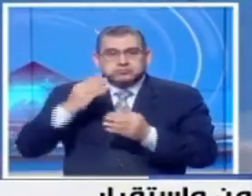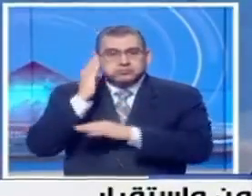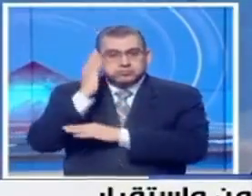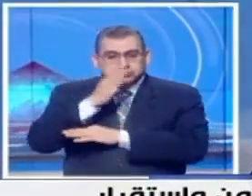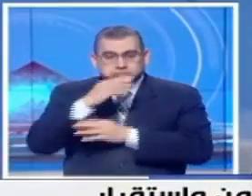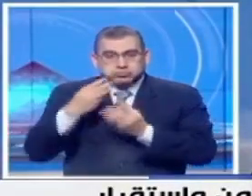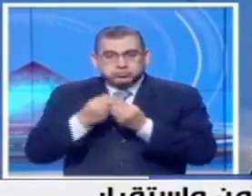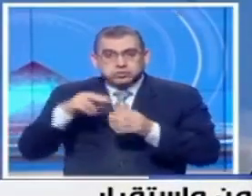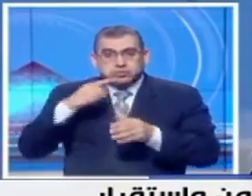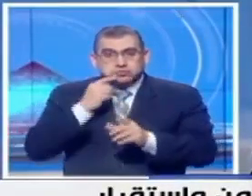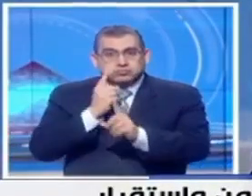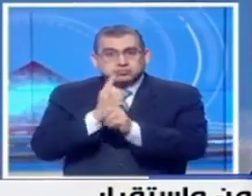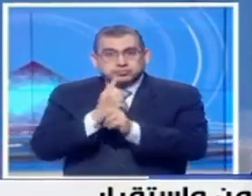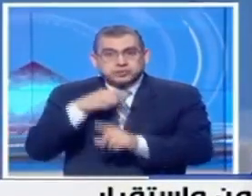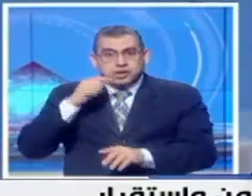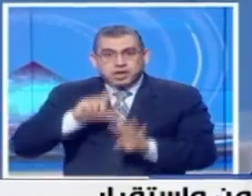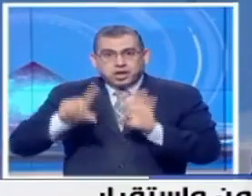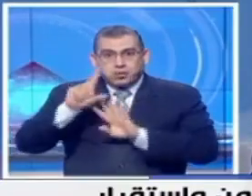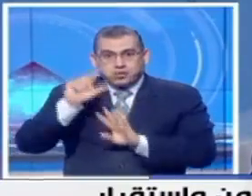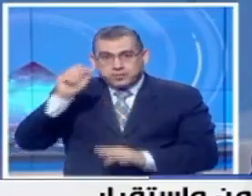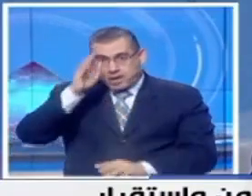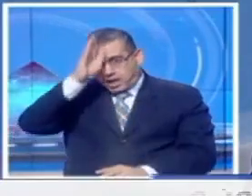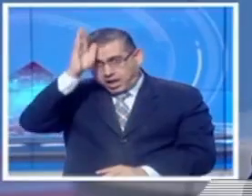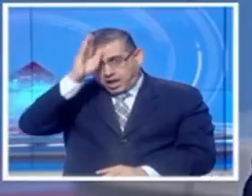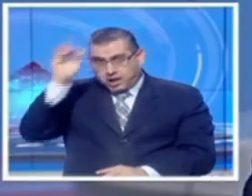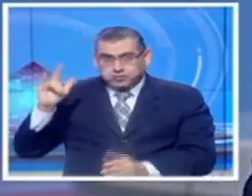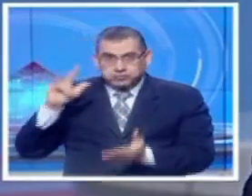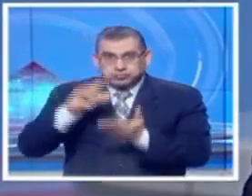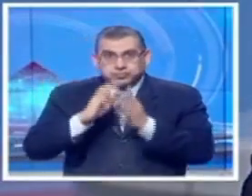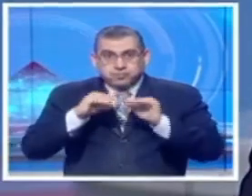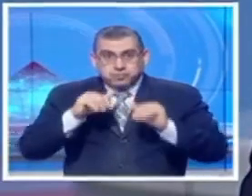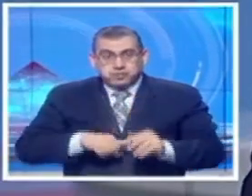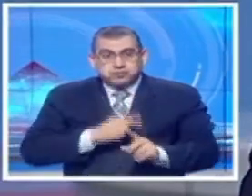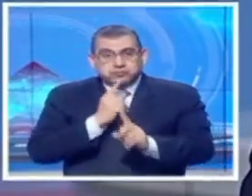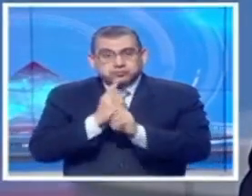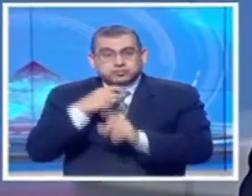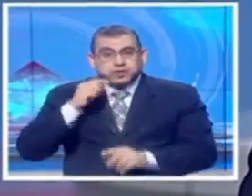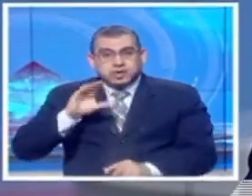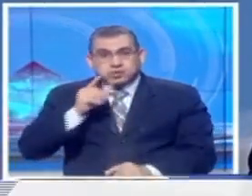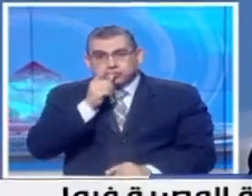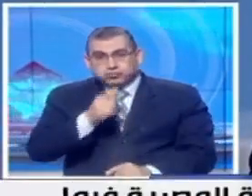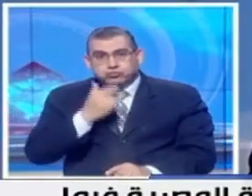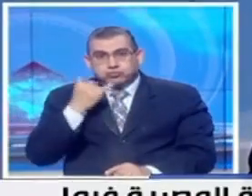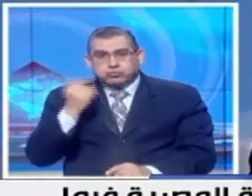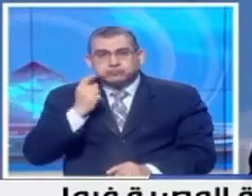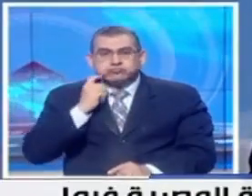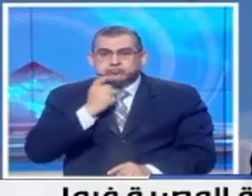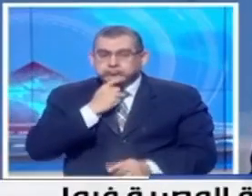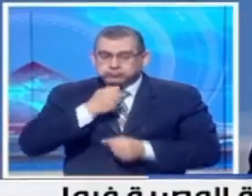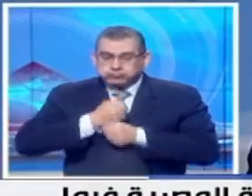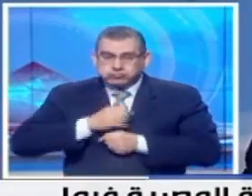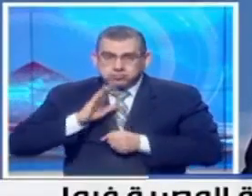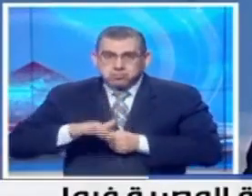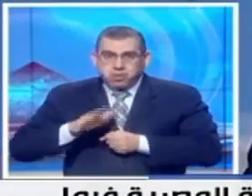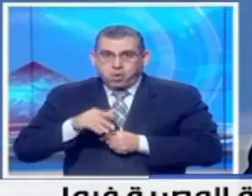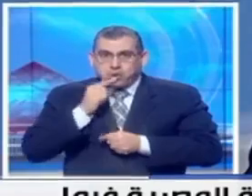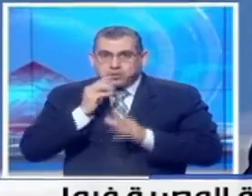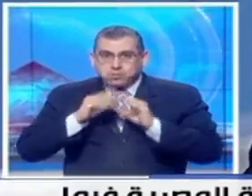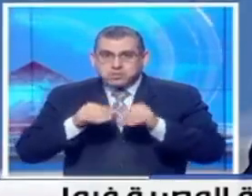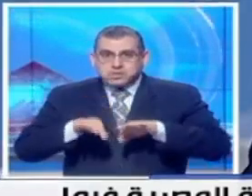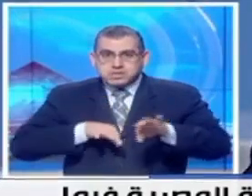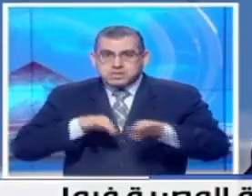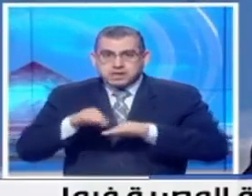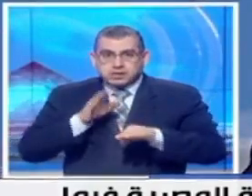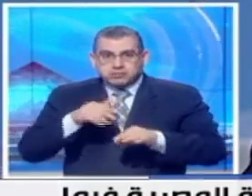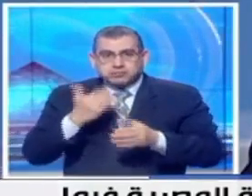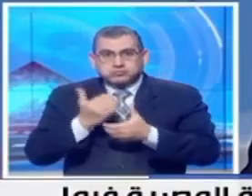البلدين. وخلال استقباله رئيس الوزراء العراقي محمد شياع السوداني، أشار الرئيس السيسي إلى الثوابت الراسخة للسياسة المصرية